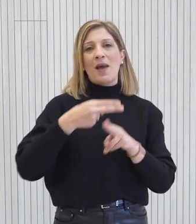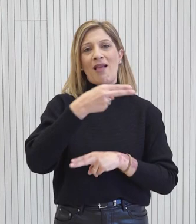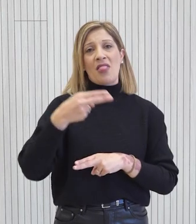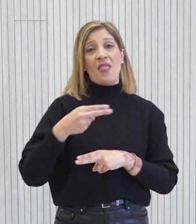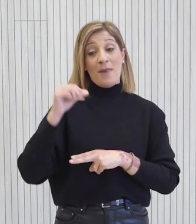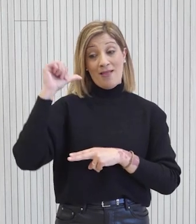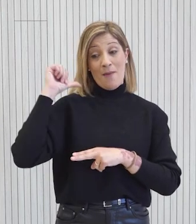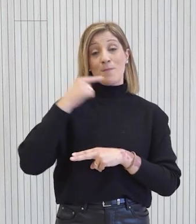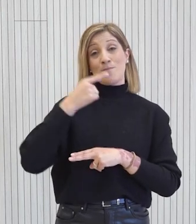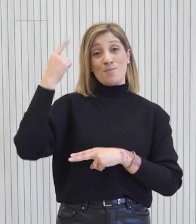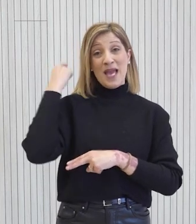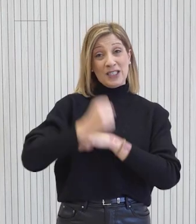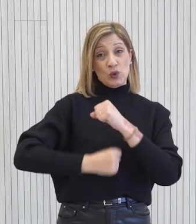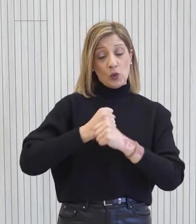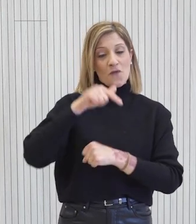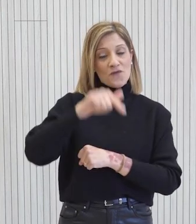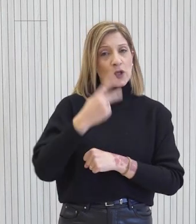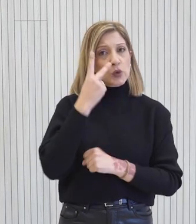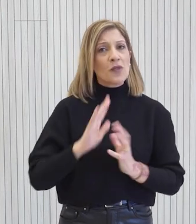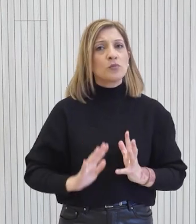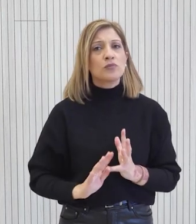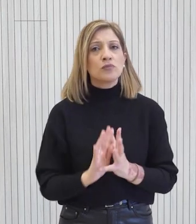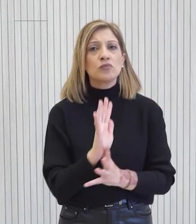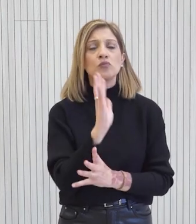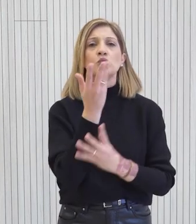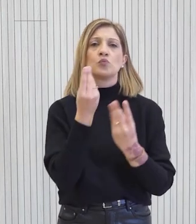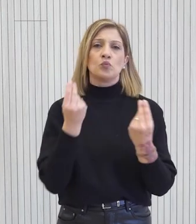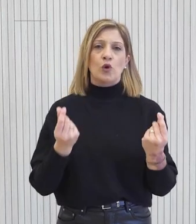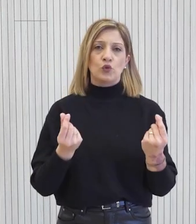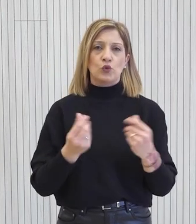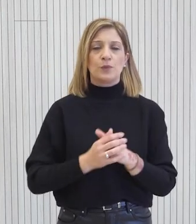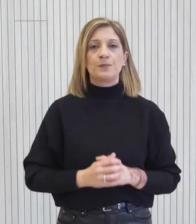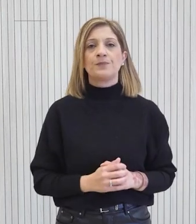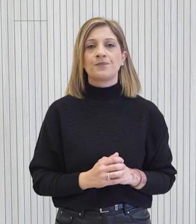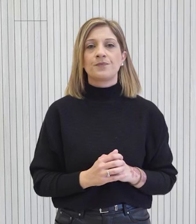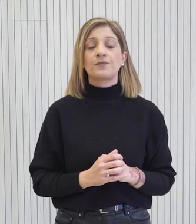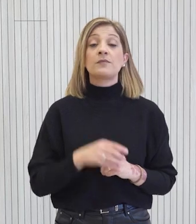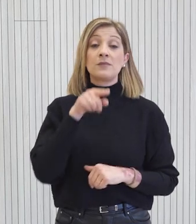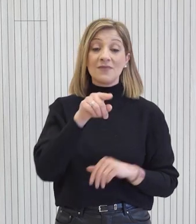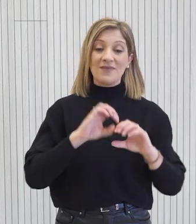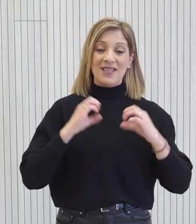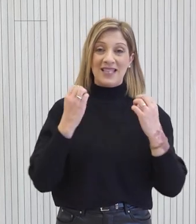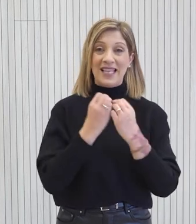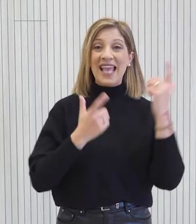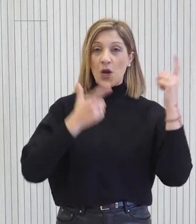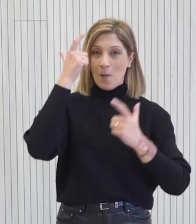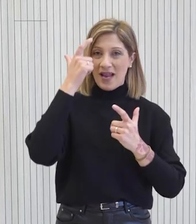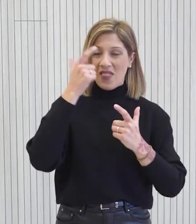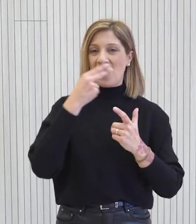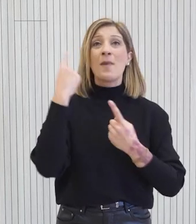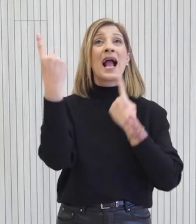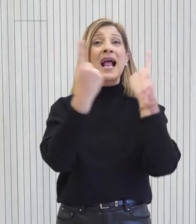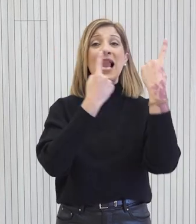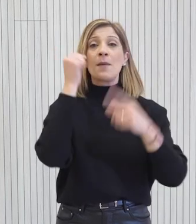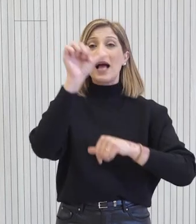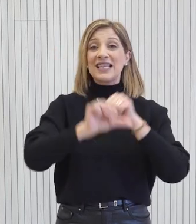τεθεί και να επιτευχθεί ισορροπημένη πρόοδος σε όλα τα βασικά θέματα της ημερήσιας διάταξης. Στη Σύνοδο των Ηνωμένων Εθνών για την Κλιματική Αλλαγή,